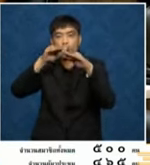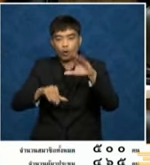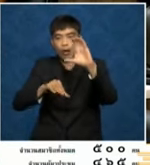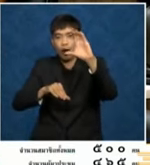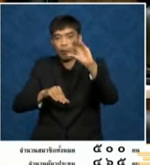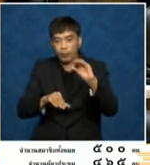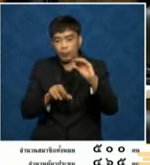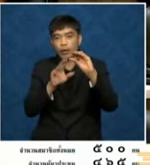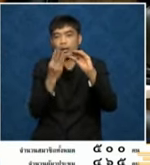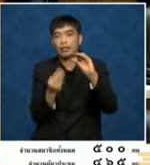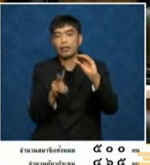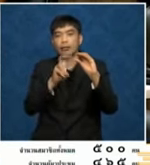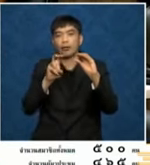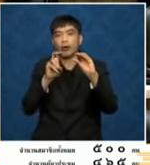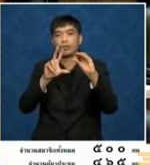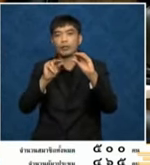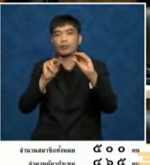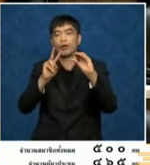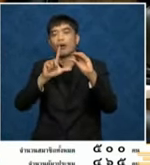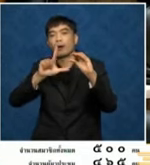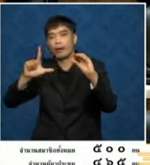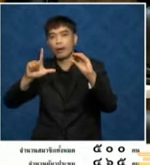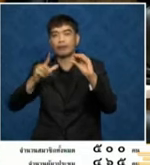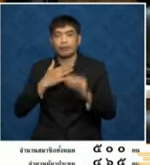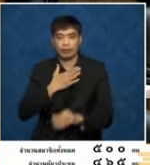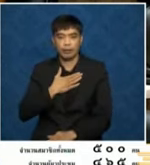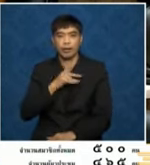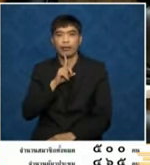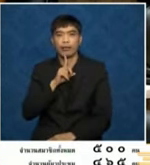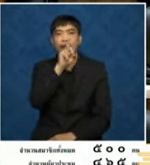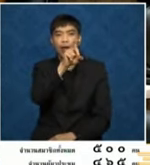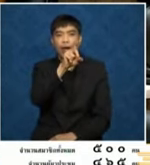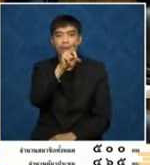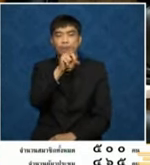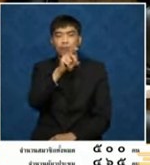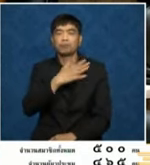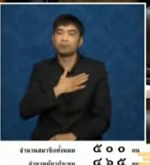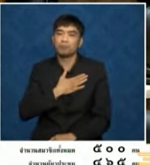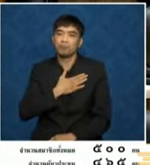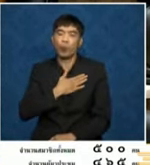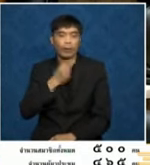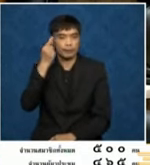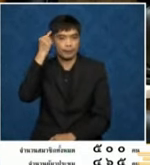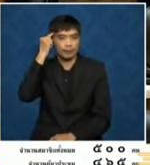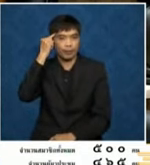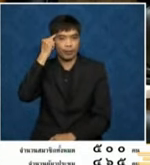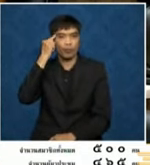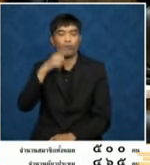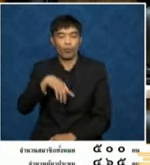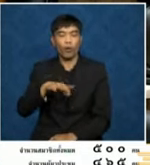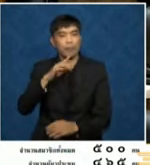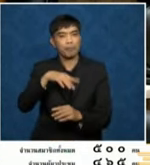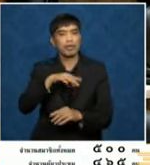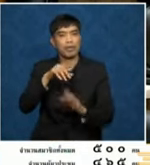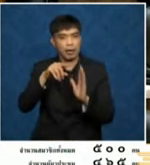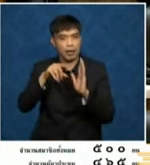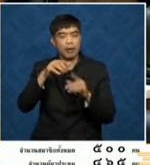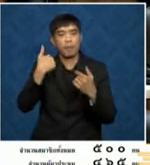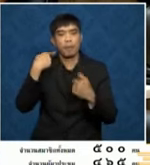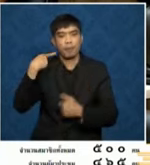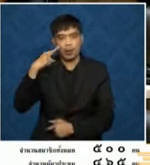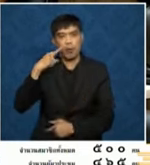การนี้232ล้านบาทประเด็นที่ผมอยากจะตั้งคำถามครับซึ่งผมเองก็คิดว่าจะมีผลต่อการลงมติด้วยว่าผมเอง